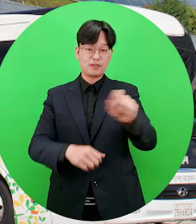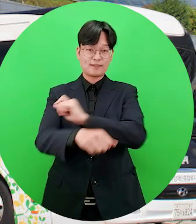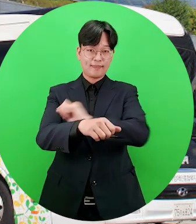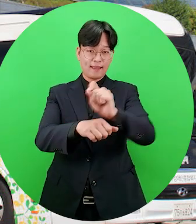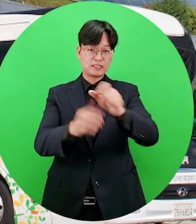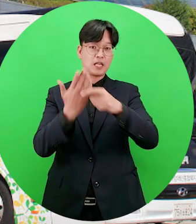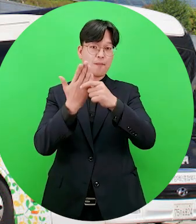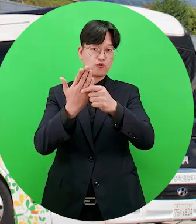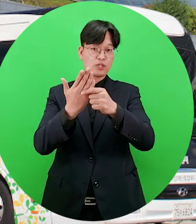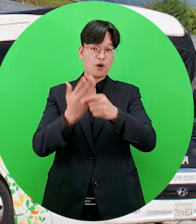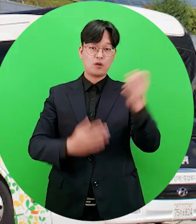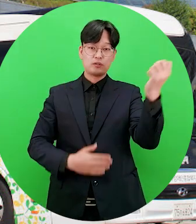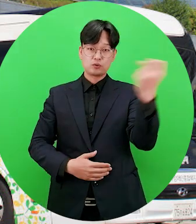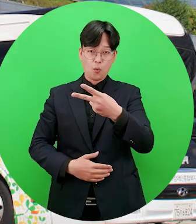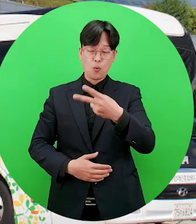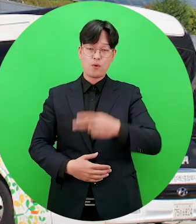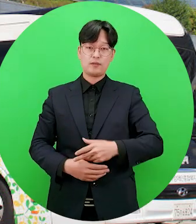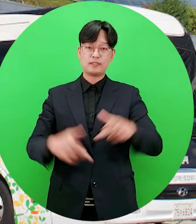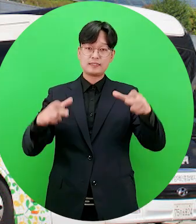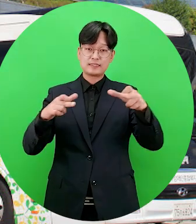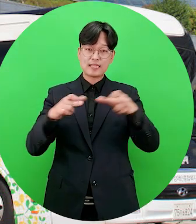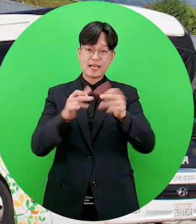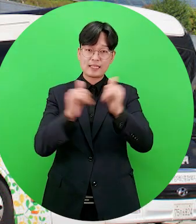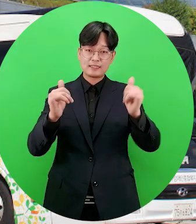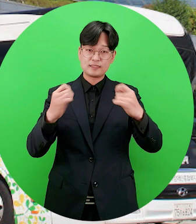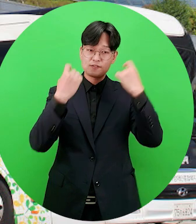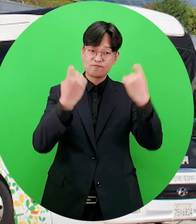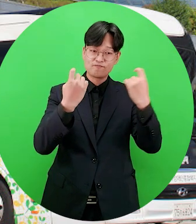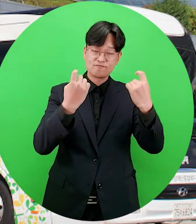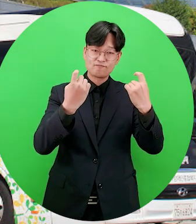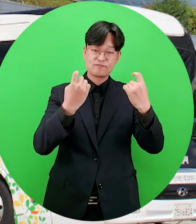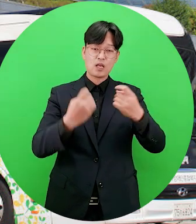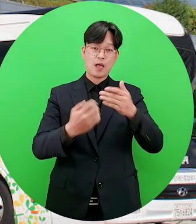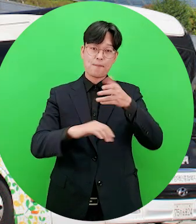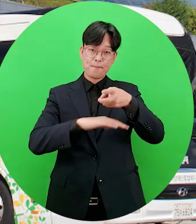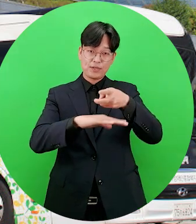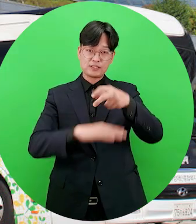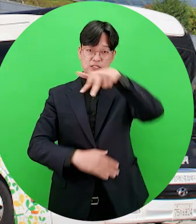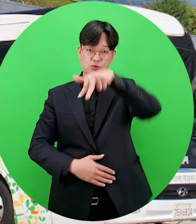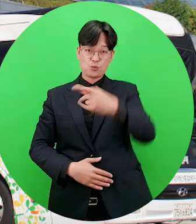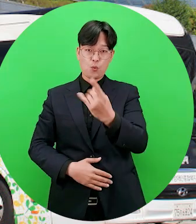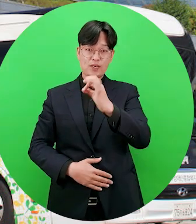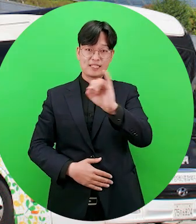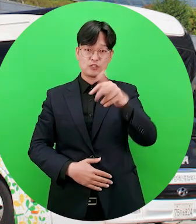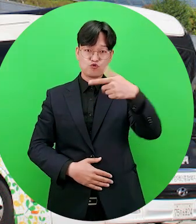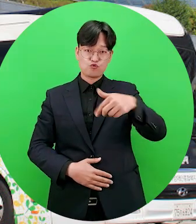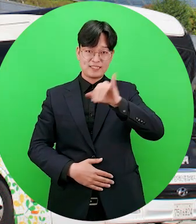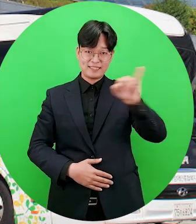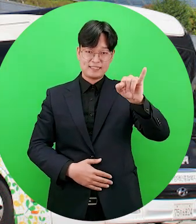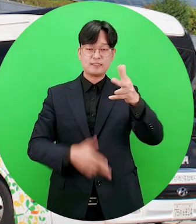지원 사업과 장애인 나들이 전용 차량 조인누리 운영을 강화해 나갈 계획입니다.